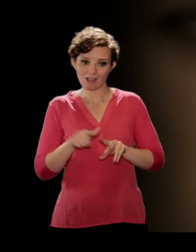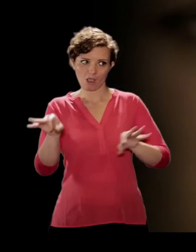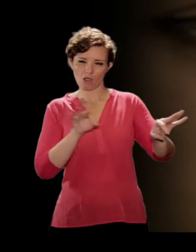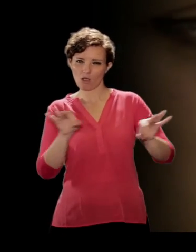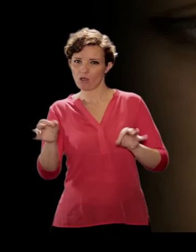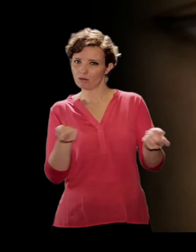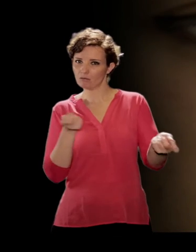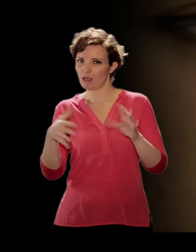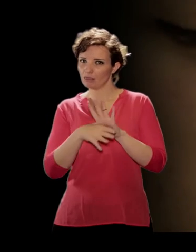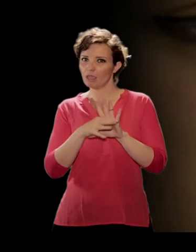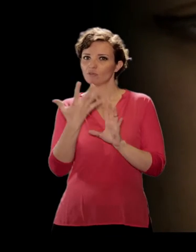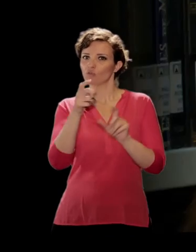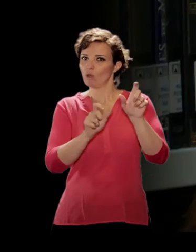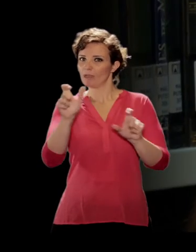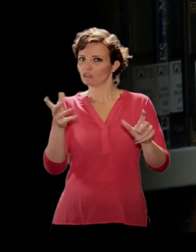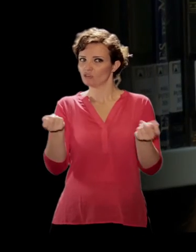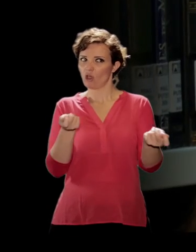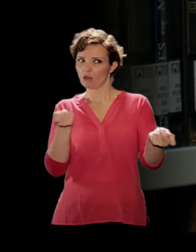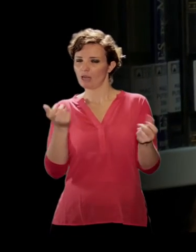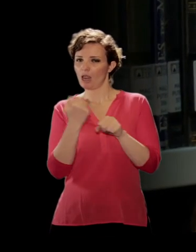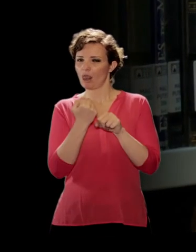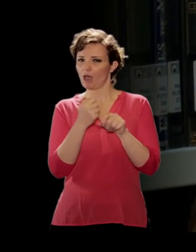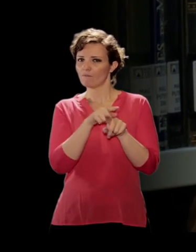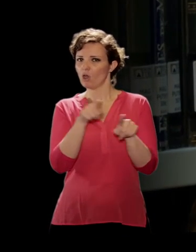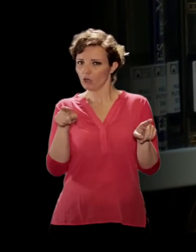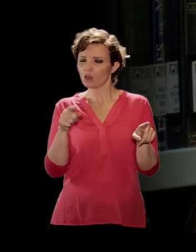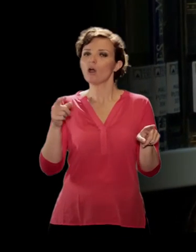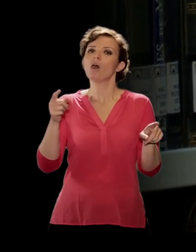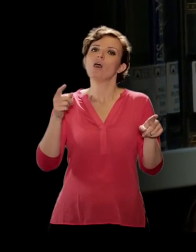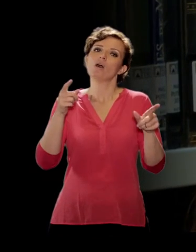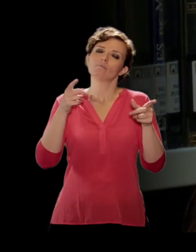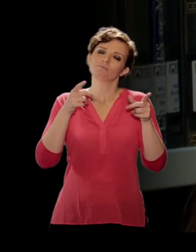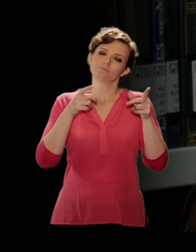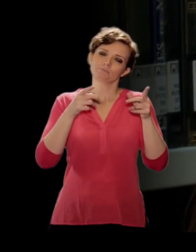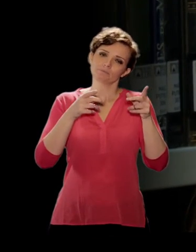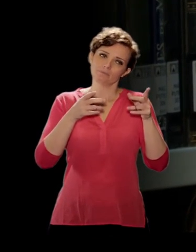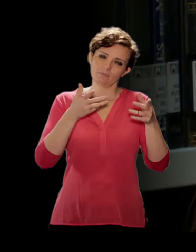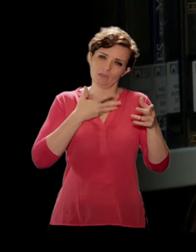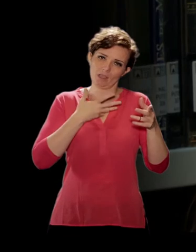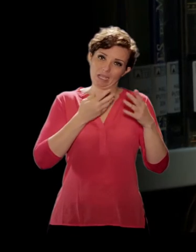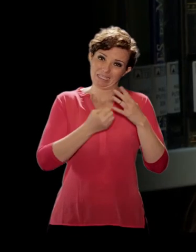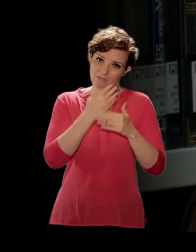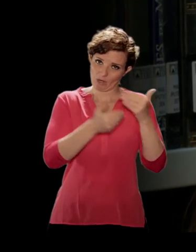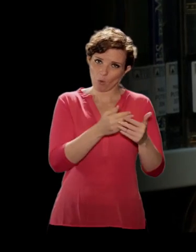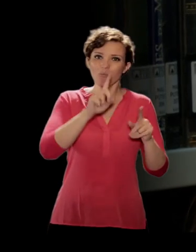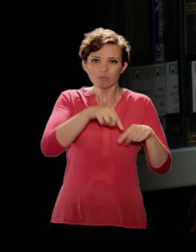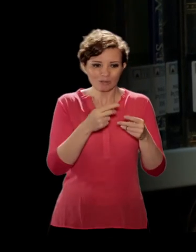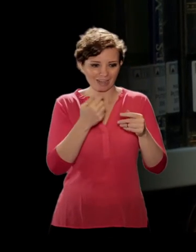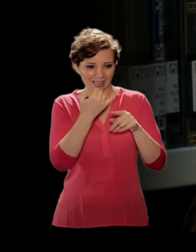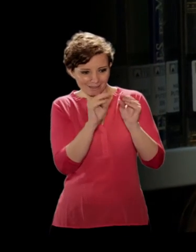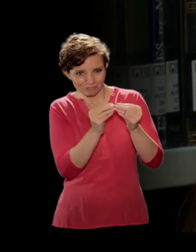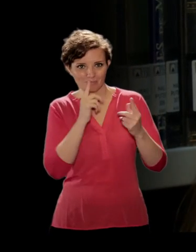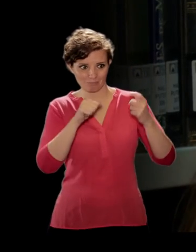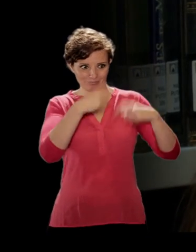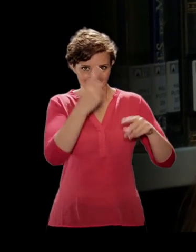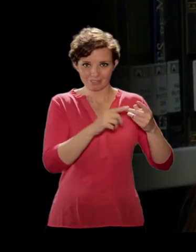team di 5 persone che lavorano sia per quanto riguarda diciamo lo sviluppo e le migliorie di questa